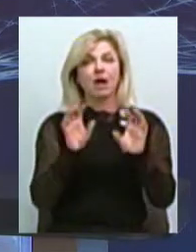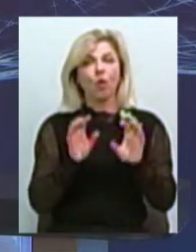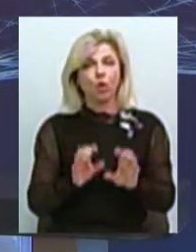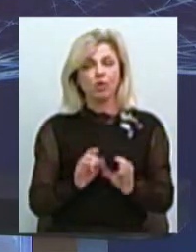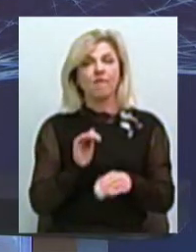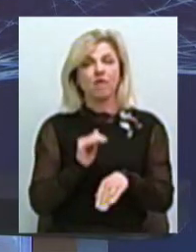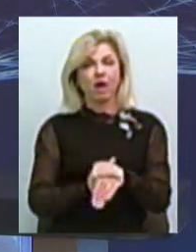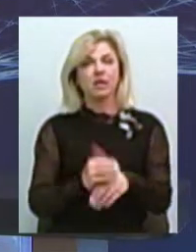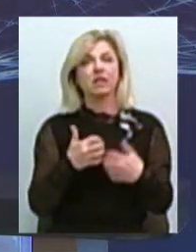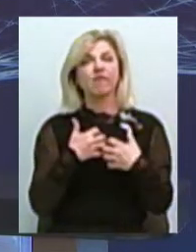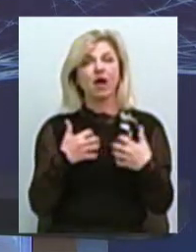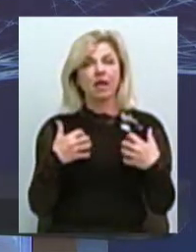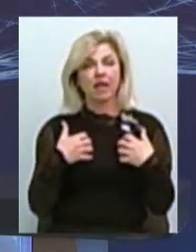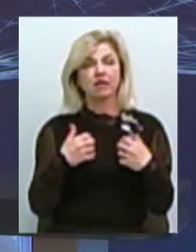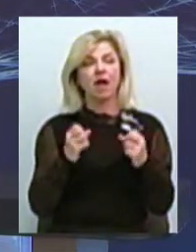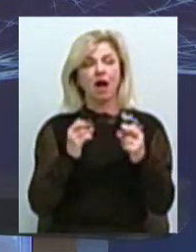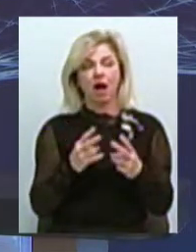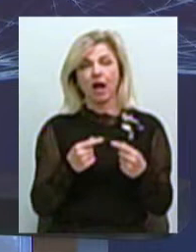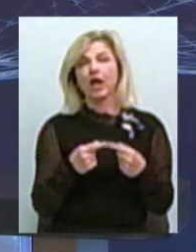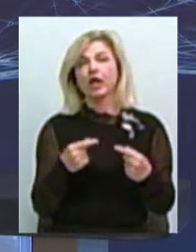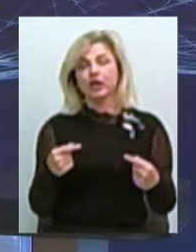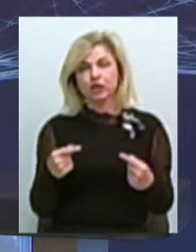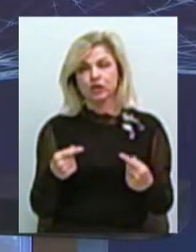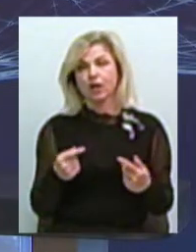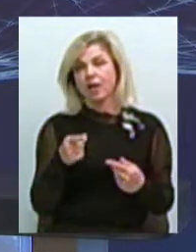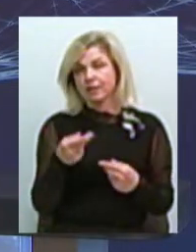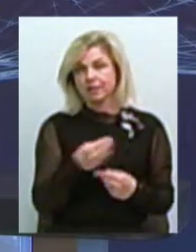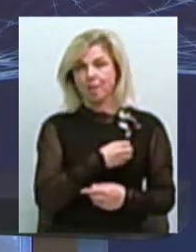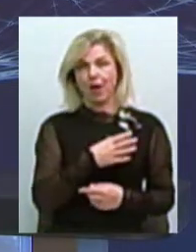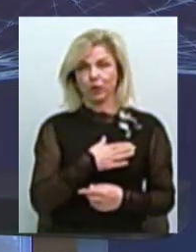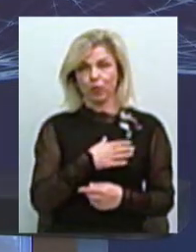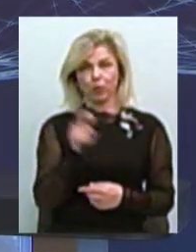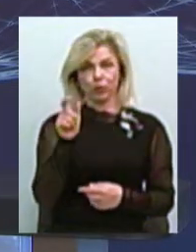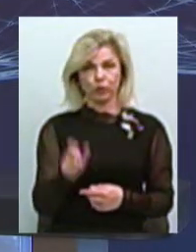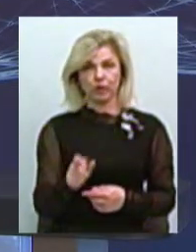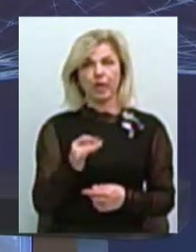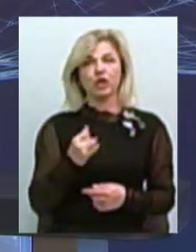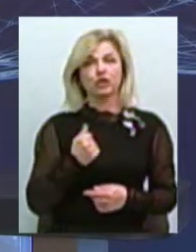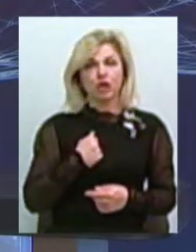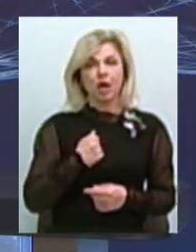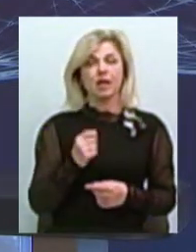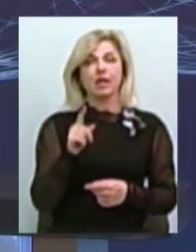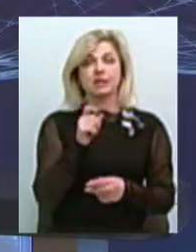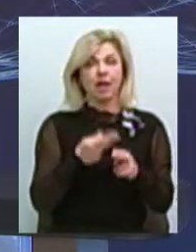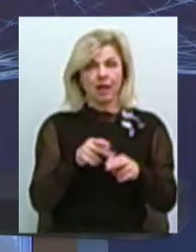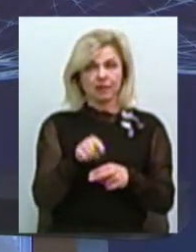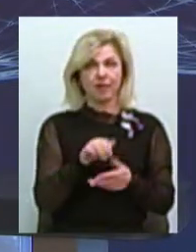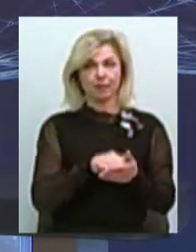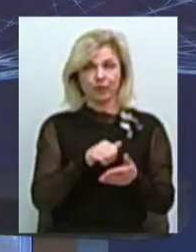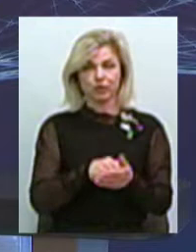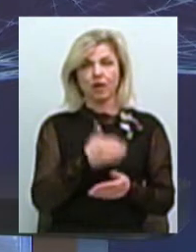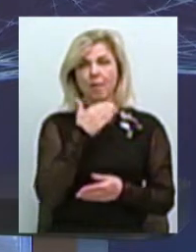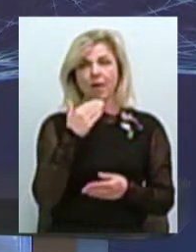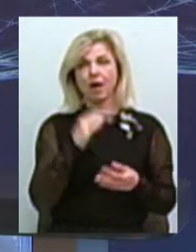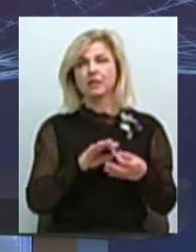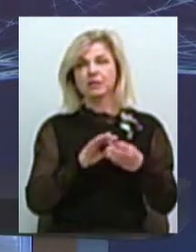Фактично тварина – це як річ. Тобто це майно певної людини. І, на превеликий жаль, через це дуже велика кількість складнощів